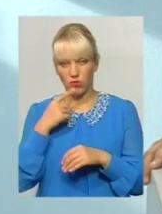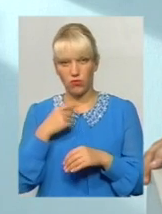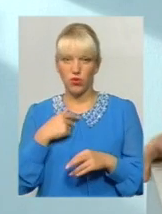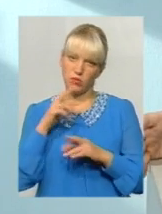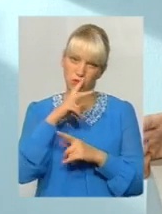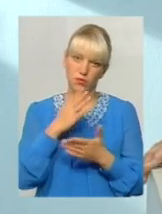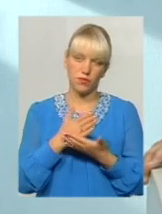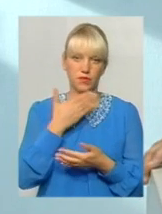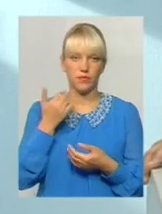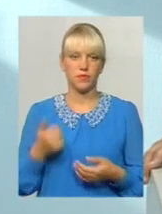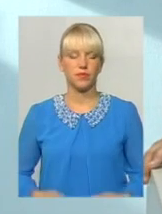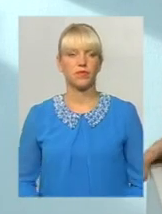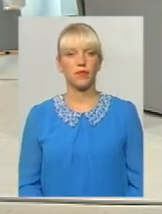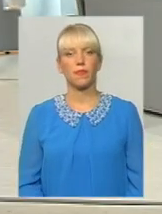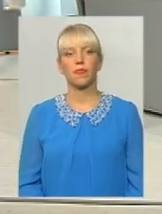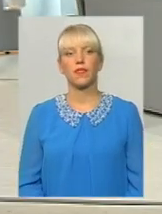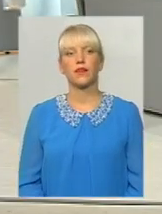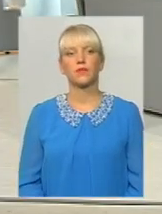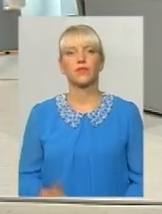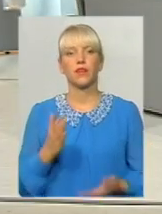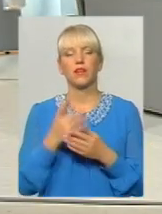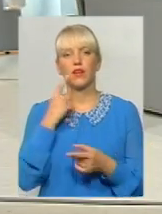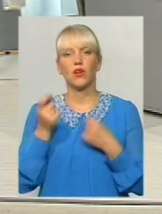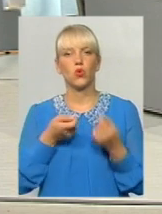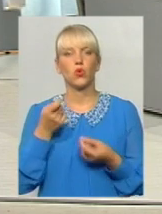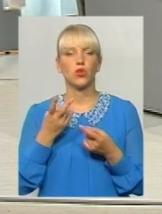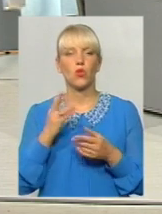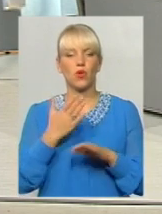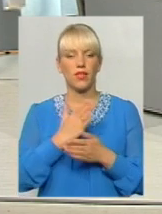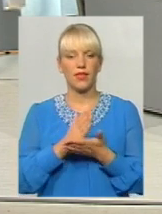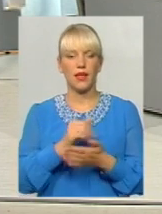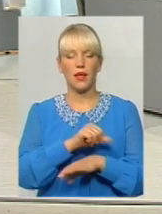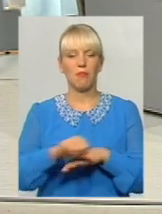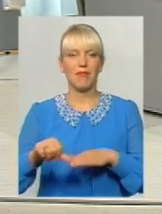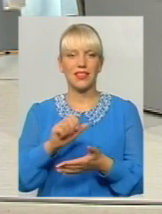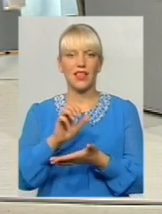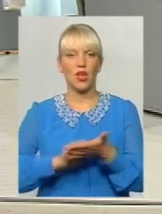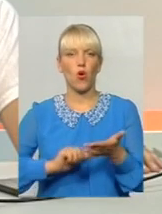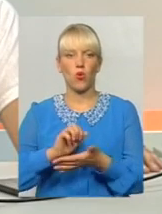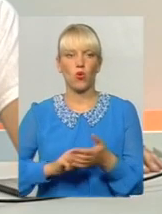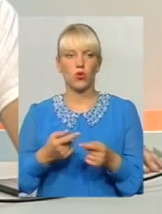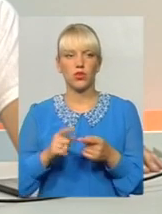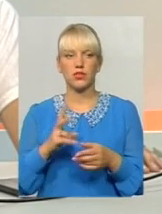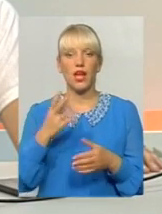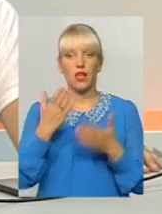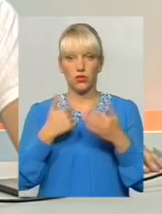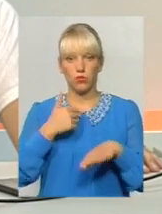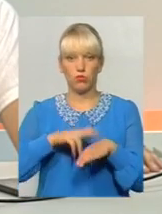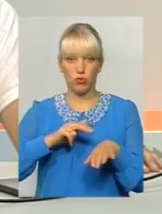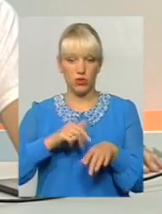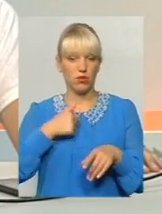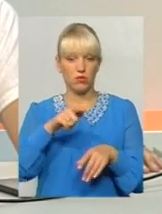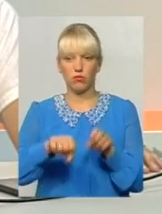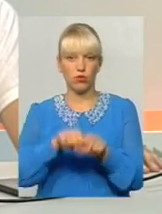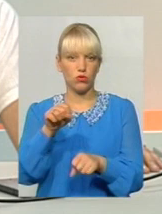Щодо правил дорожнього руху, ніхто не порушує. Дійсно, є нюанс, але є митний кодекс. Тому від патрульної поліції дійсно порушень немає. Якщо